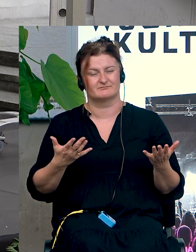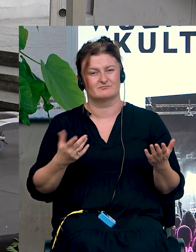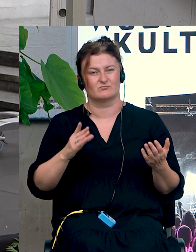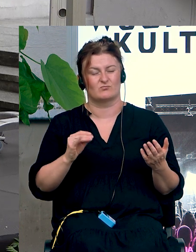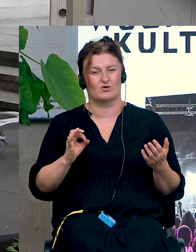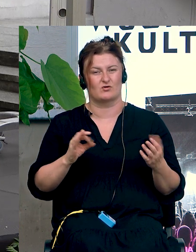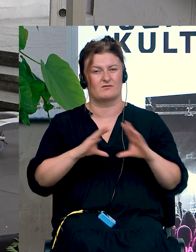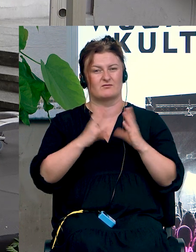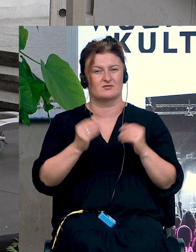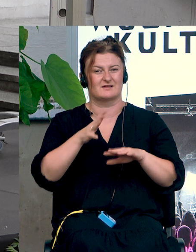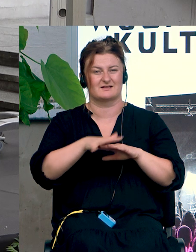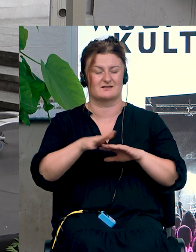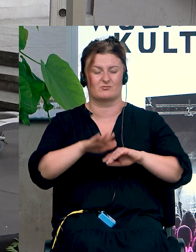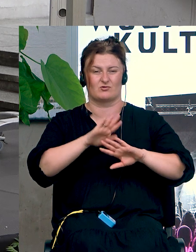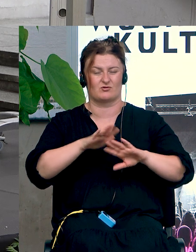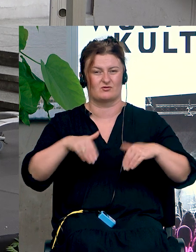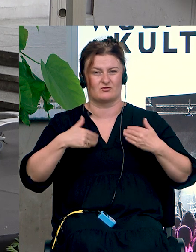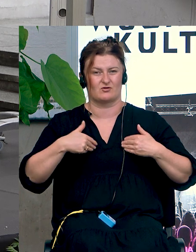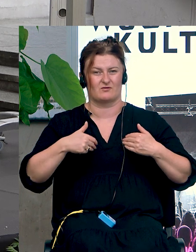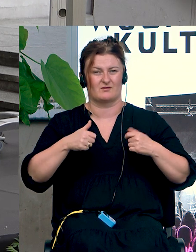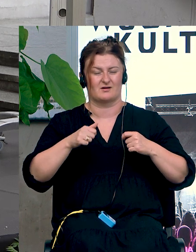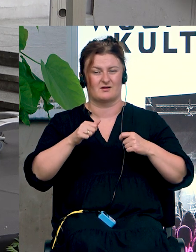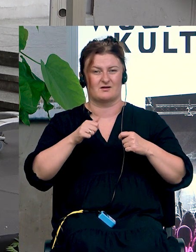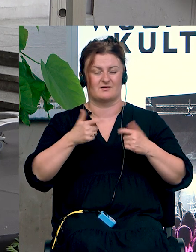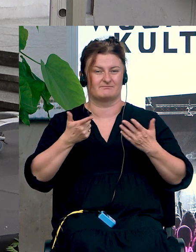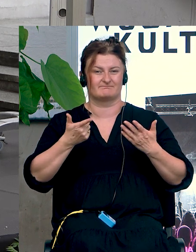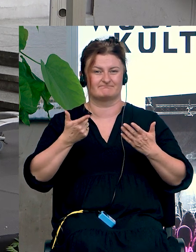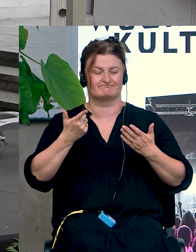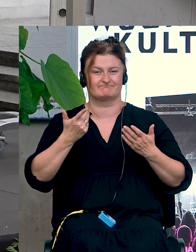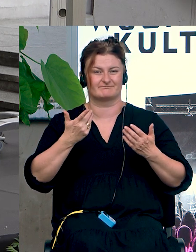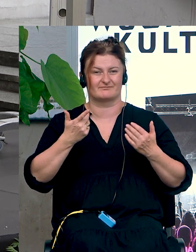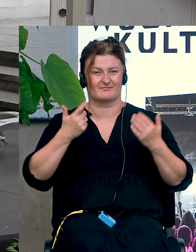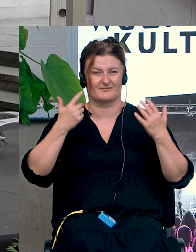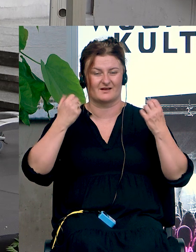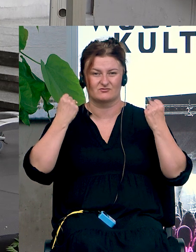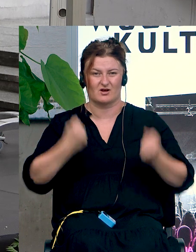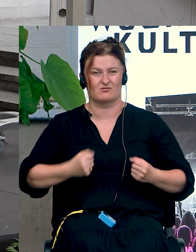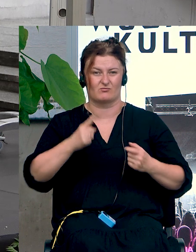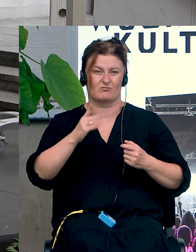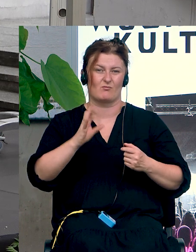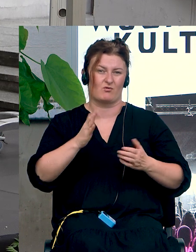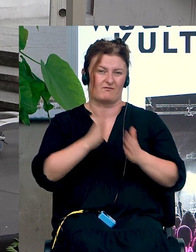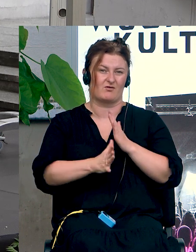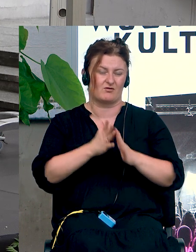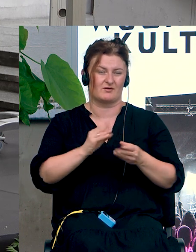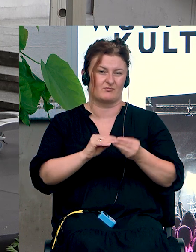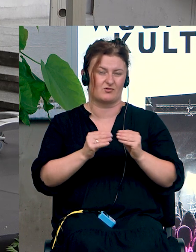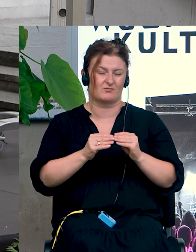Система охорони здоров'я, система діагностики – це ще одне нагадування нам, наскільки страшна і неможлива